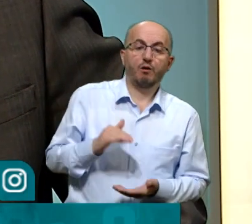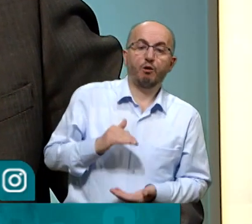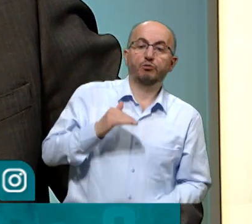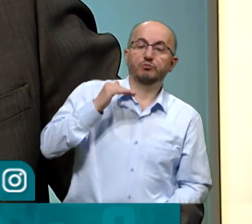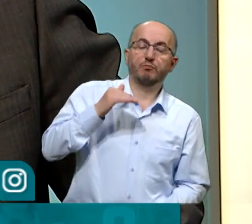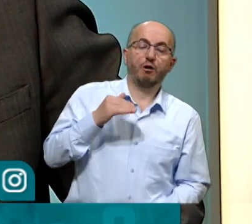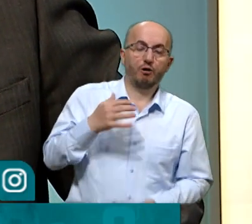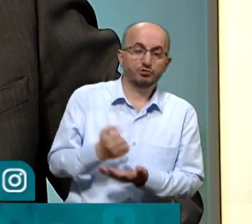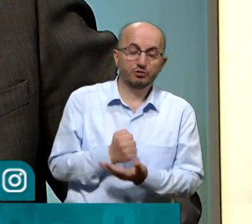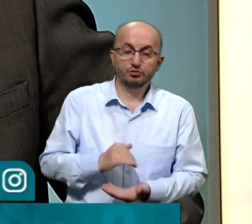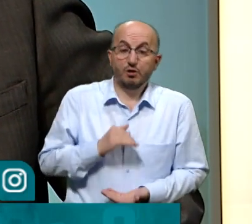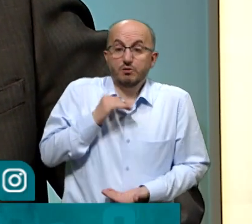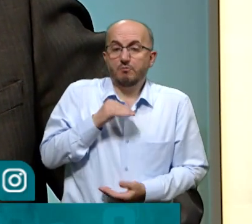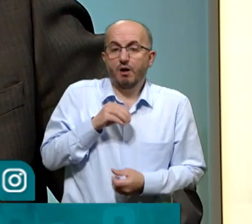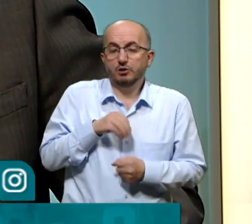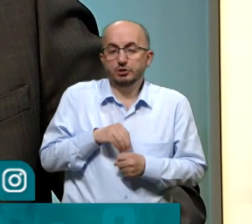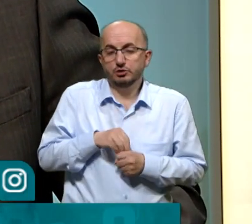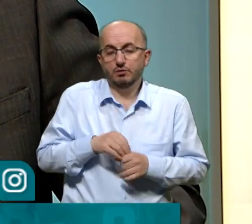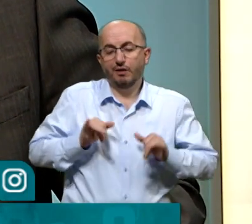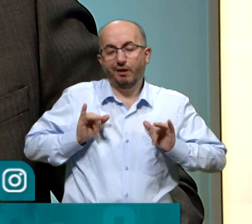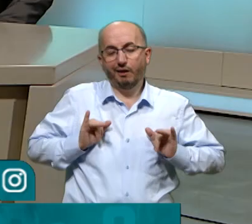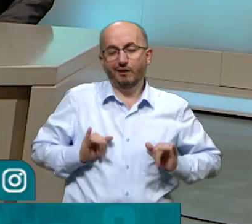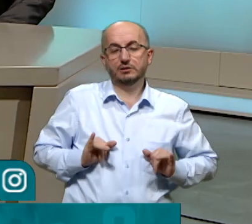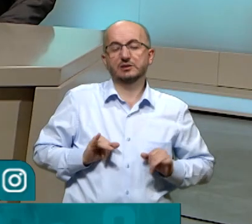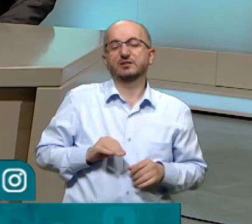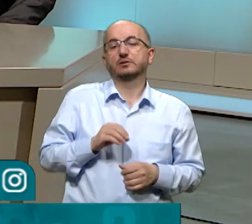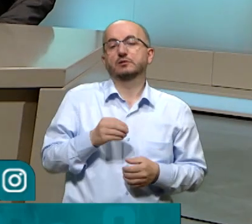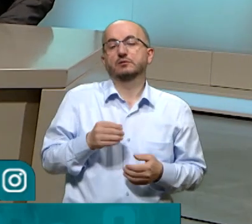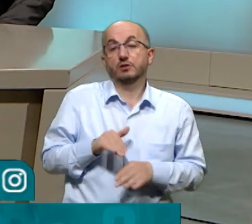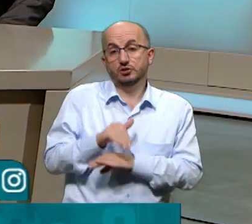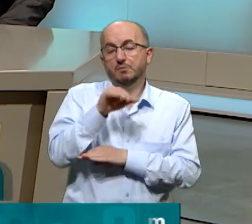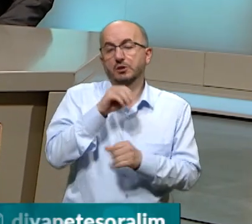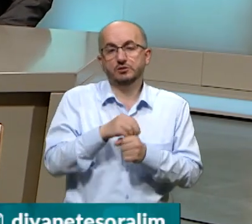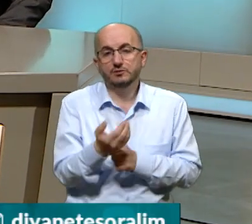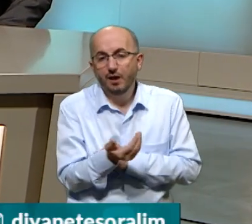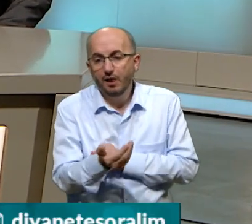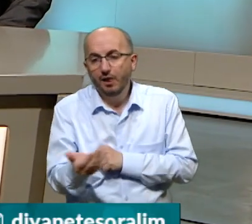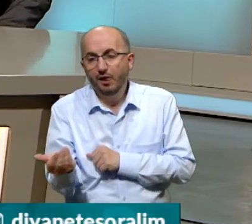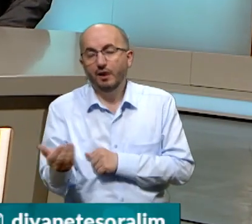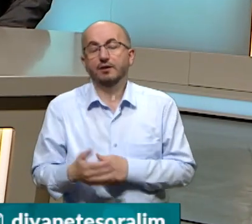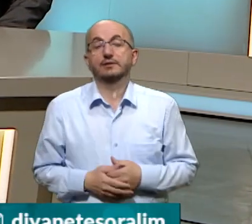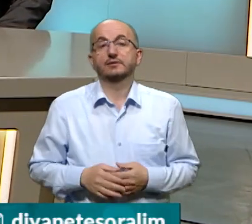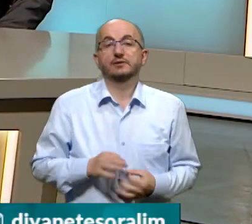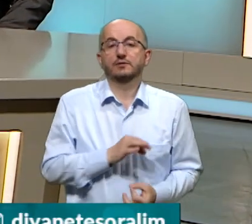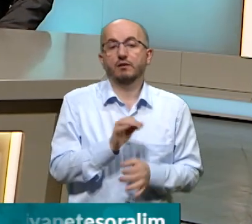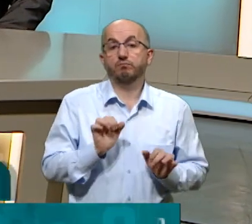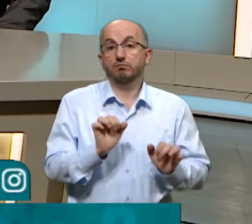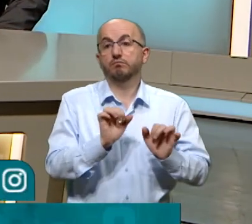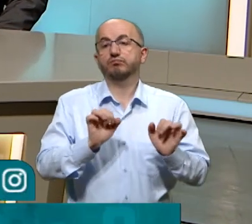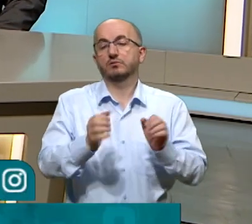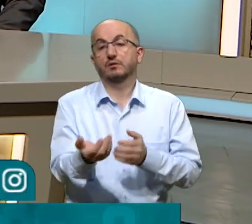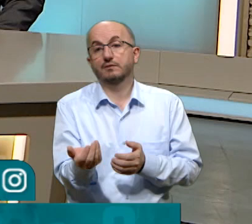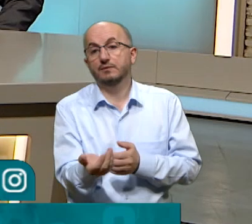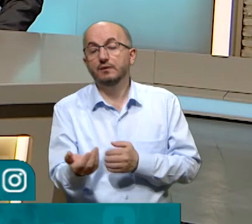gelirli çoğaltmak için artırmak ve refah içinde çalışma geçinmek yapan içinde yaşamak için istemiş insanları kandırmış